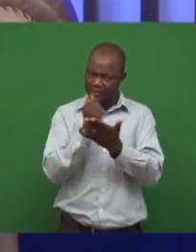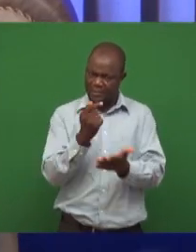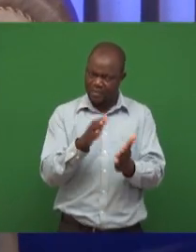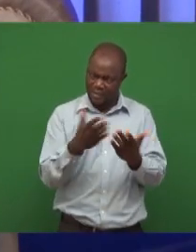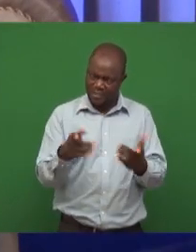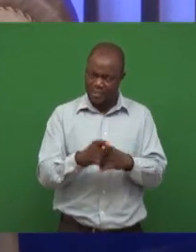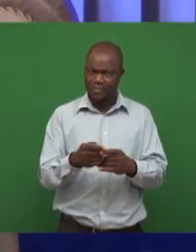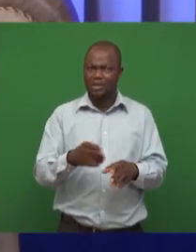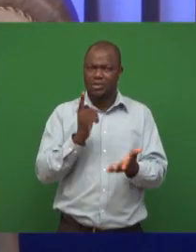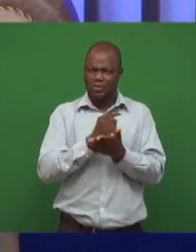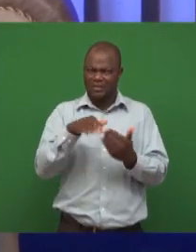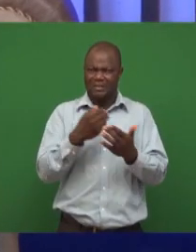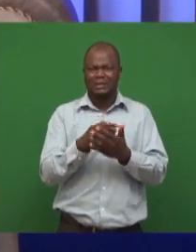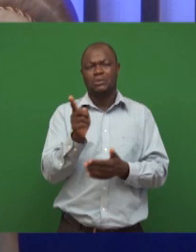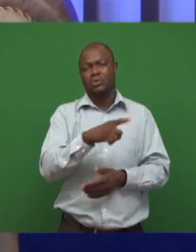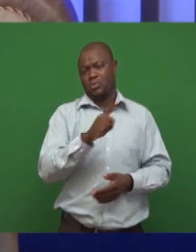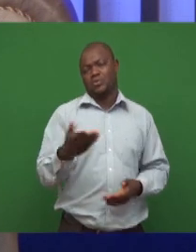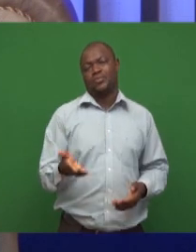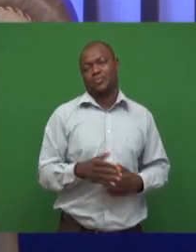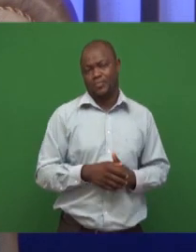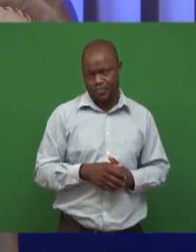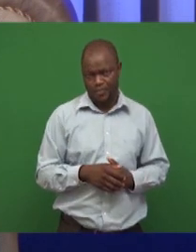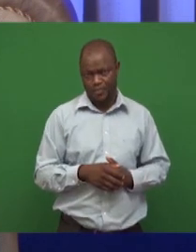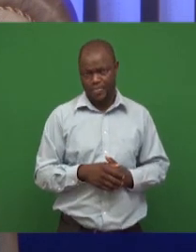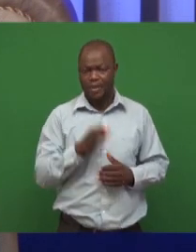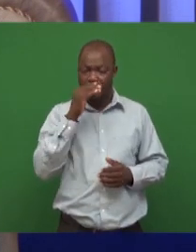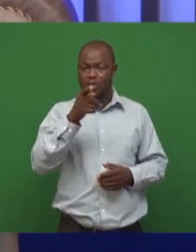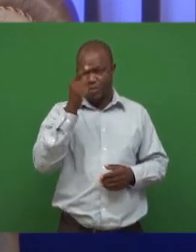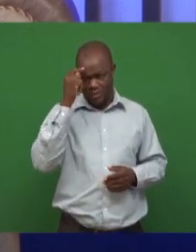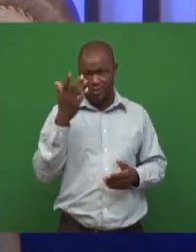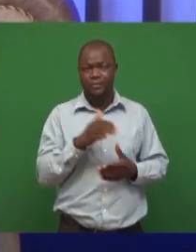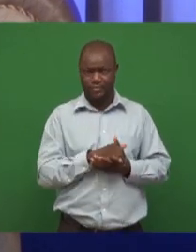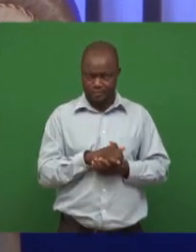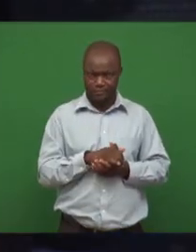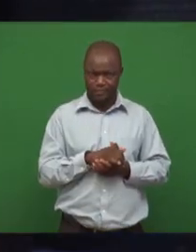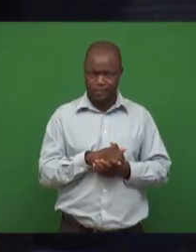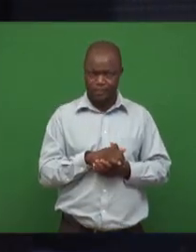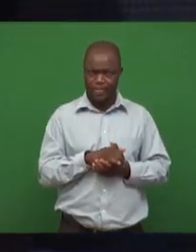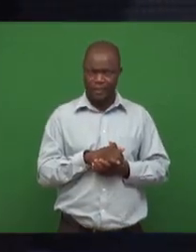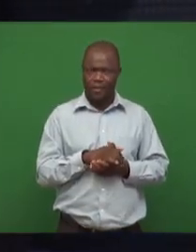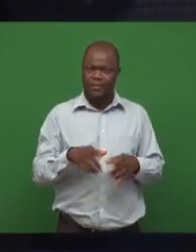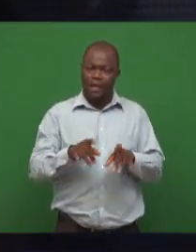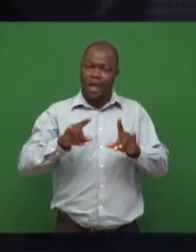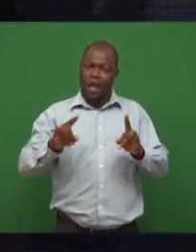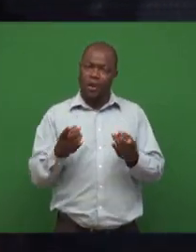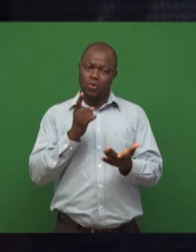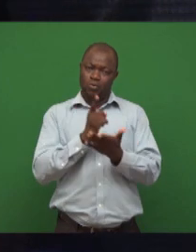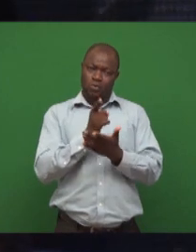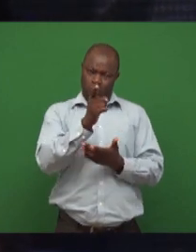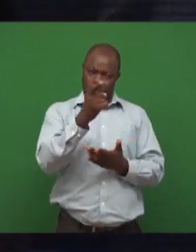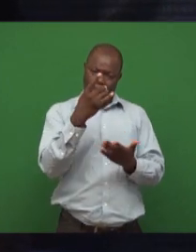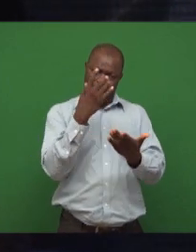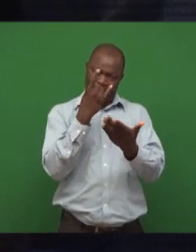pano ndokurasika kwevabereki nomboya kwauri tisati batai nyaya dzenyu tichaunza kwamuri munobatsira sei